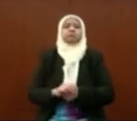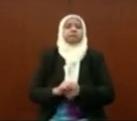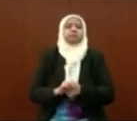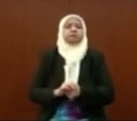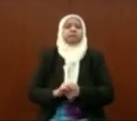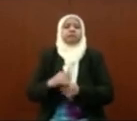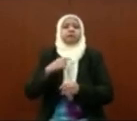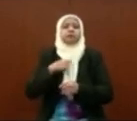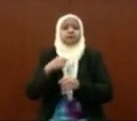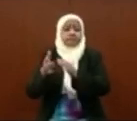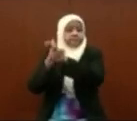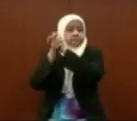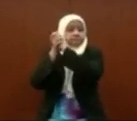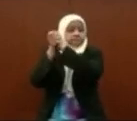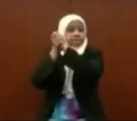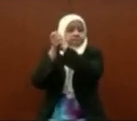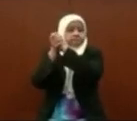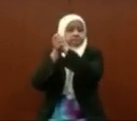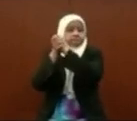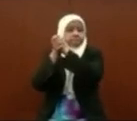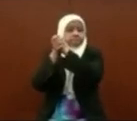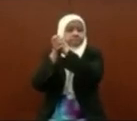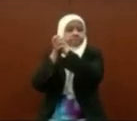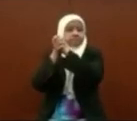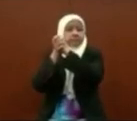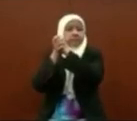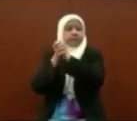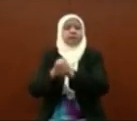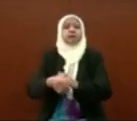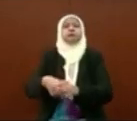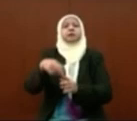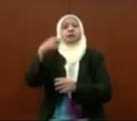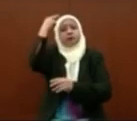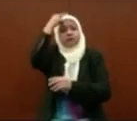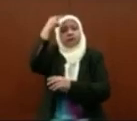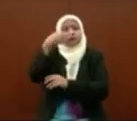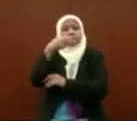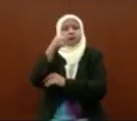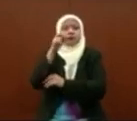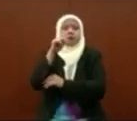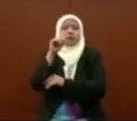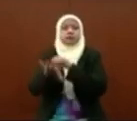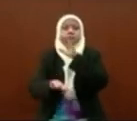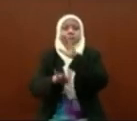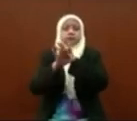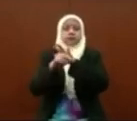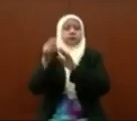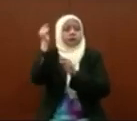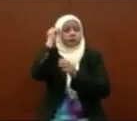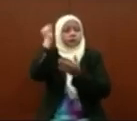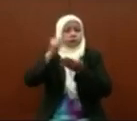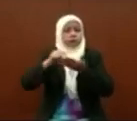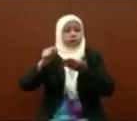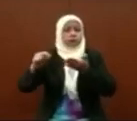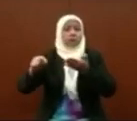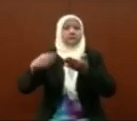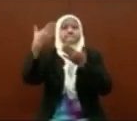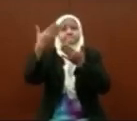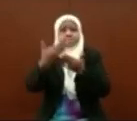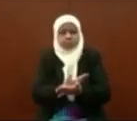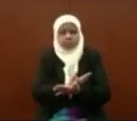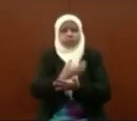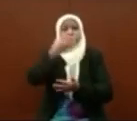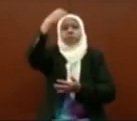merekam kan ucapan tahniah kepada yang mohon maaf Datuk haji Haris bin qasim di atas pelantikan sebagai Sulsel kerajaan Negeri Selangor yang baru